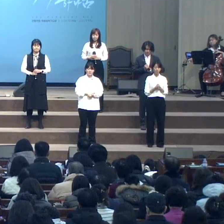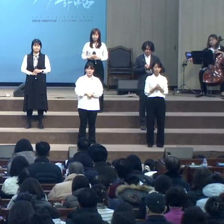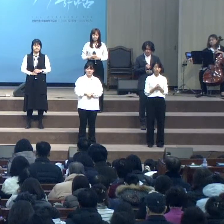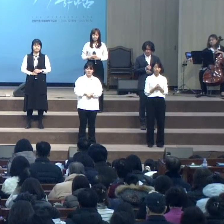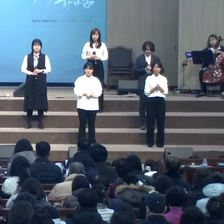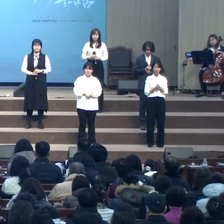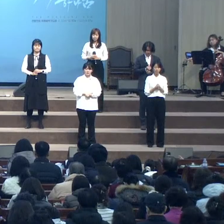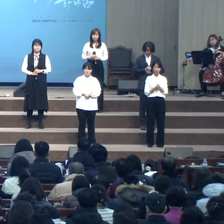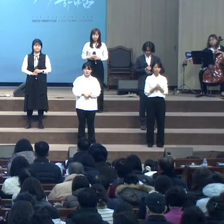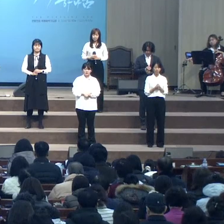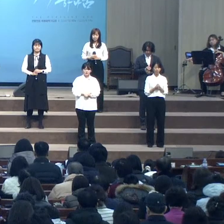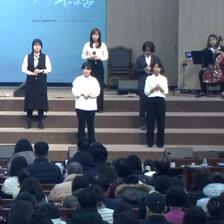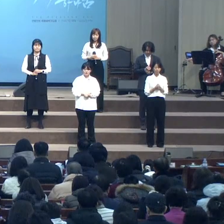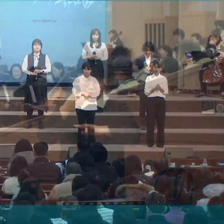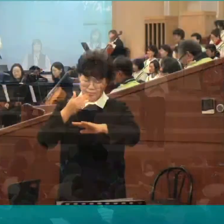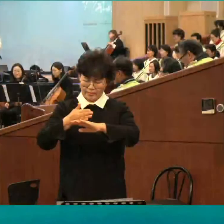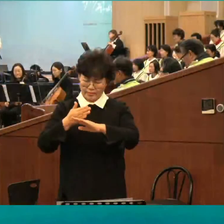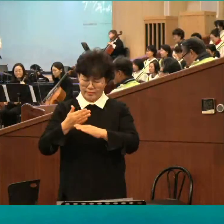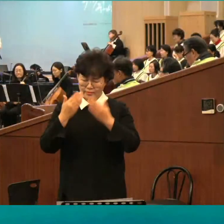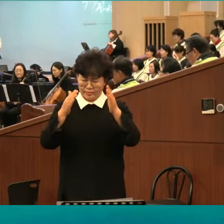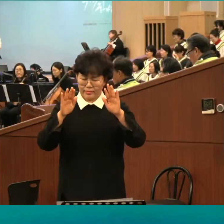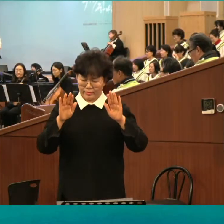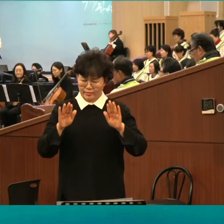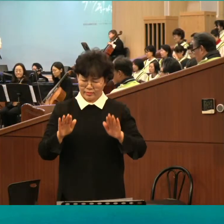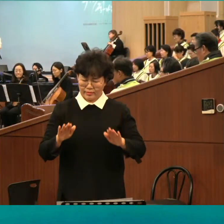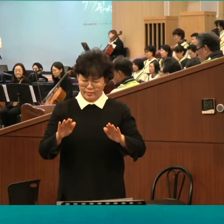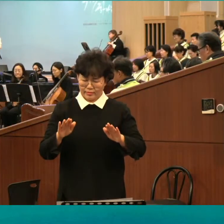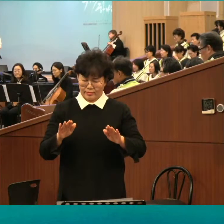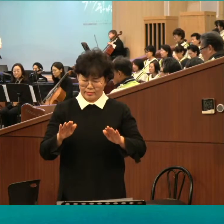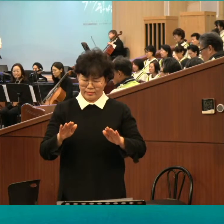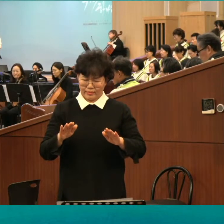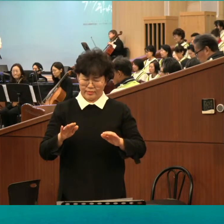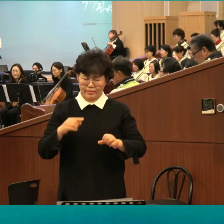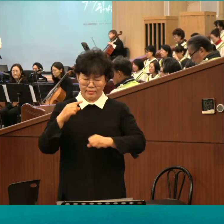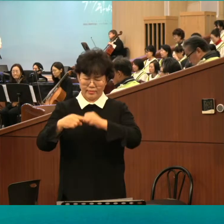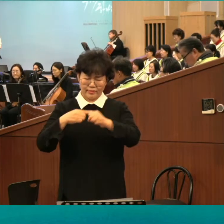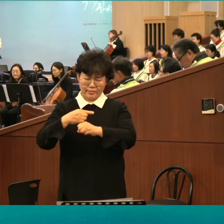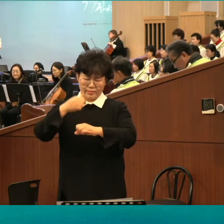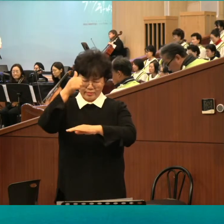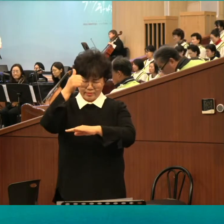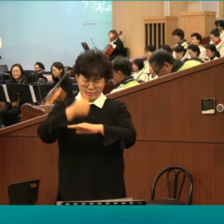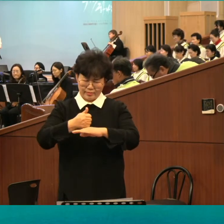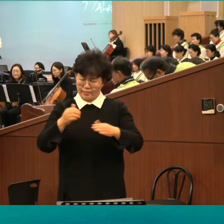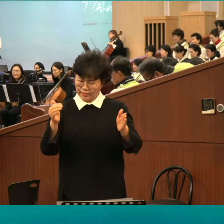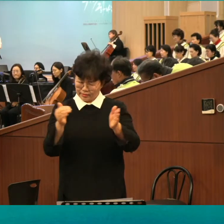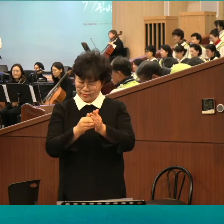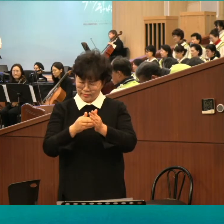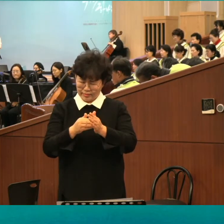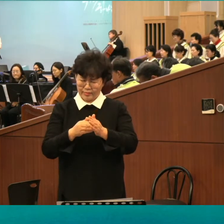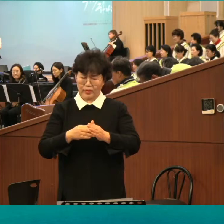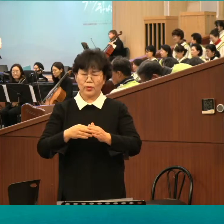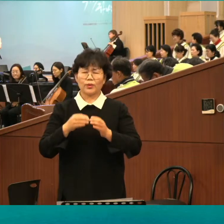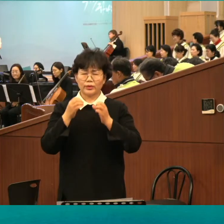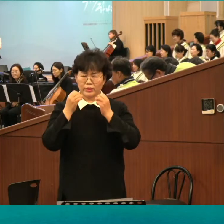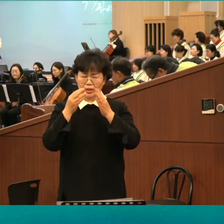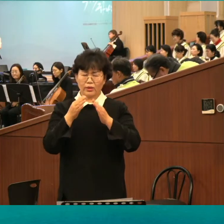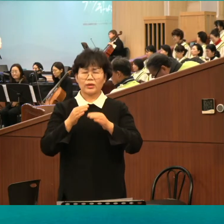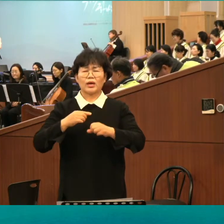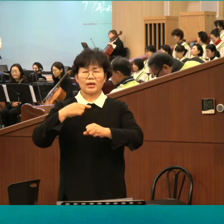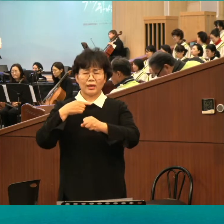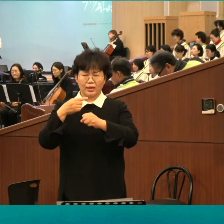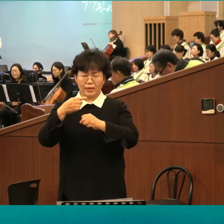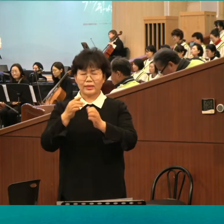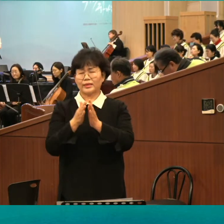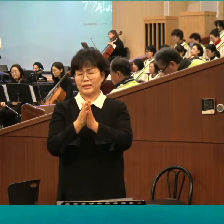사랑하는 주님 감사합니다. 이 한 해를 정리하고 또 한 해를 시작하는 이 시점에 우리에게